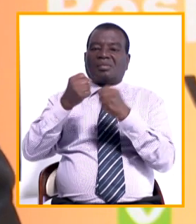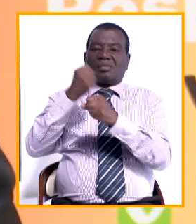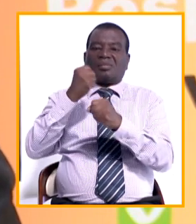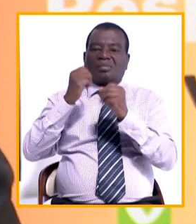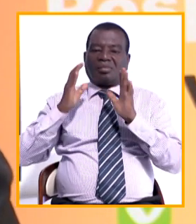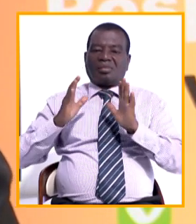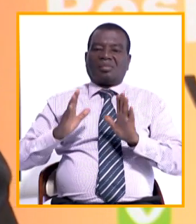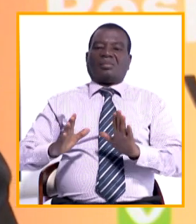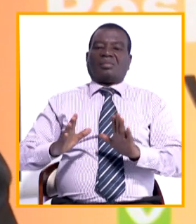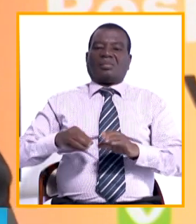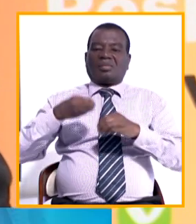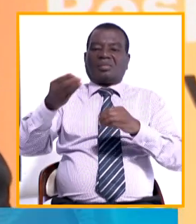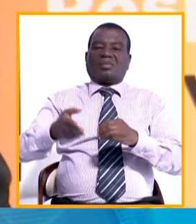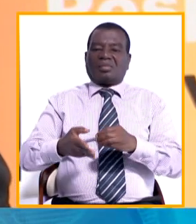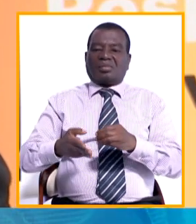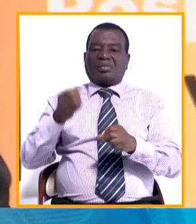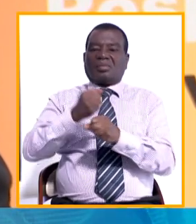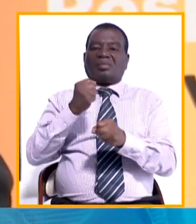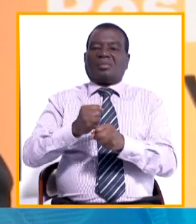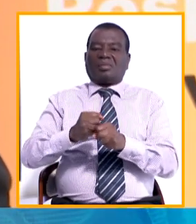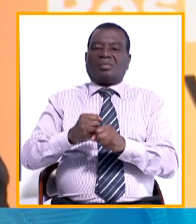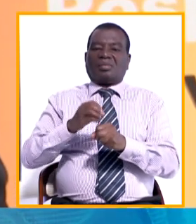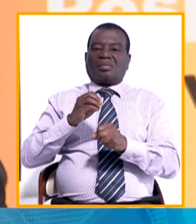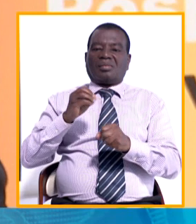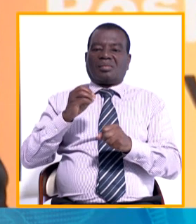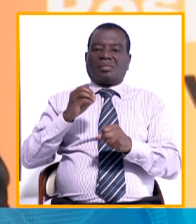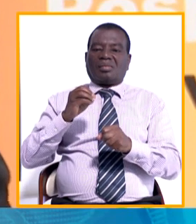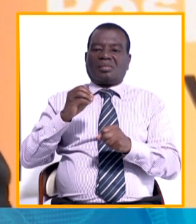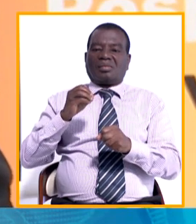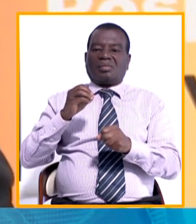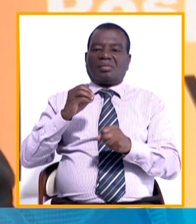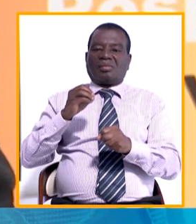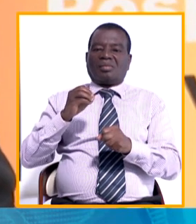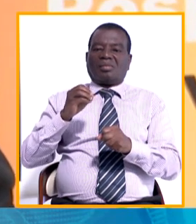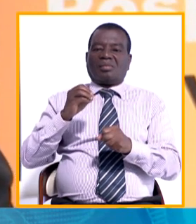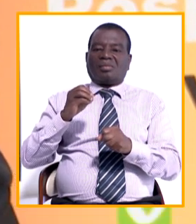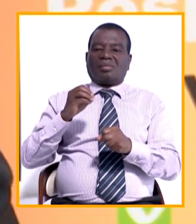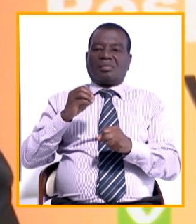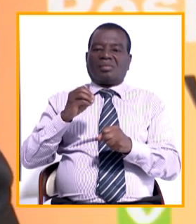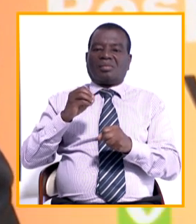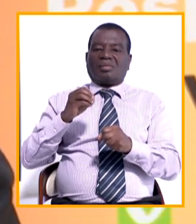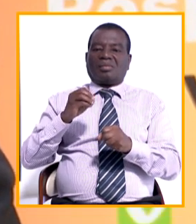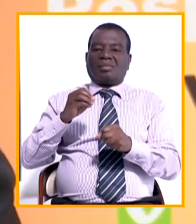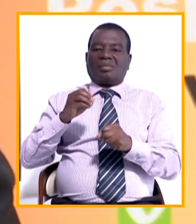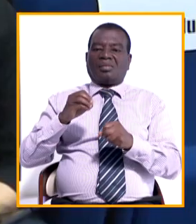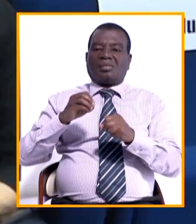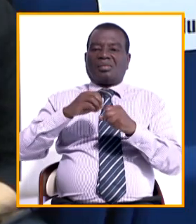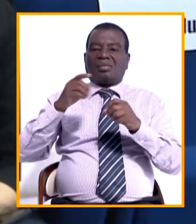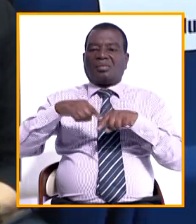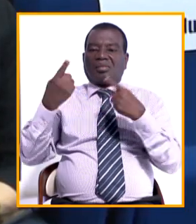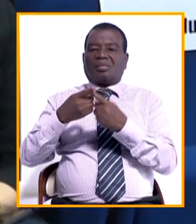qui offre des prestations sociales aux travailleurs du secteur informel. Le régime de retraite complémentaire